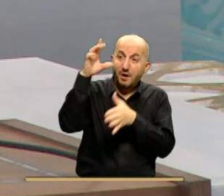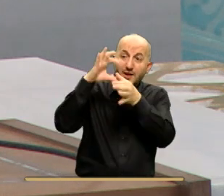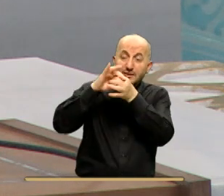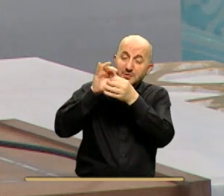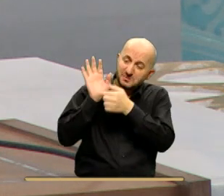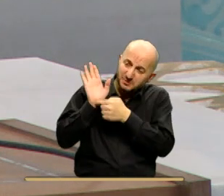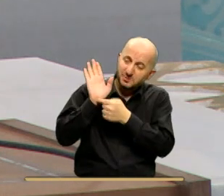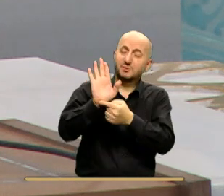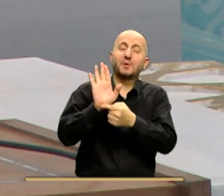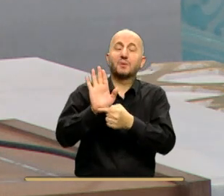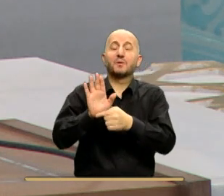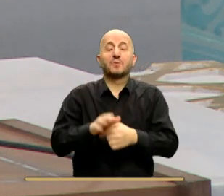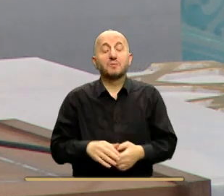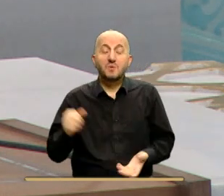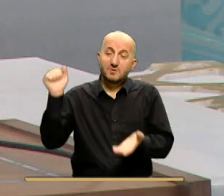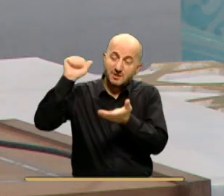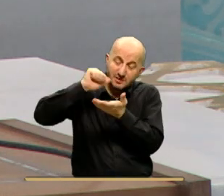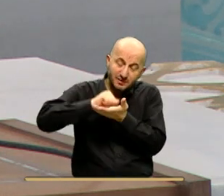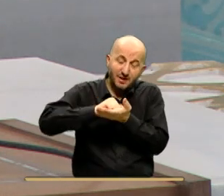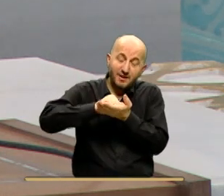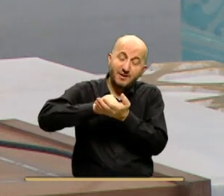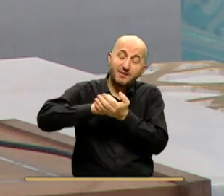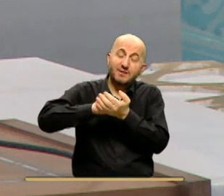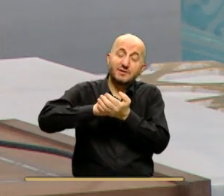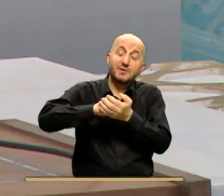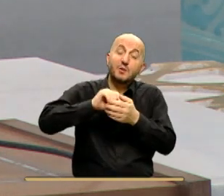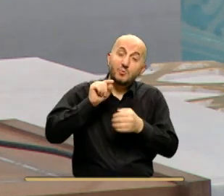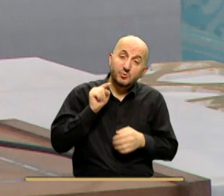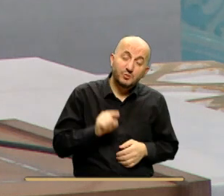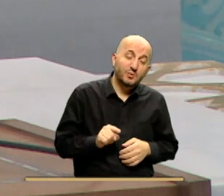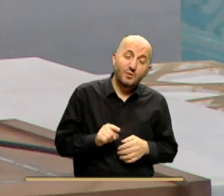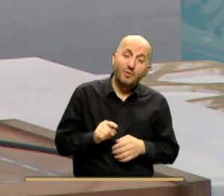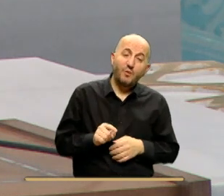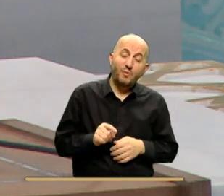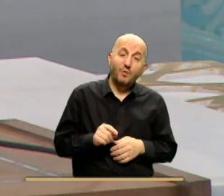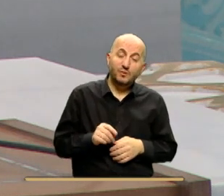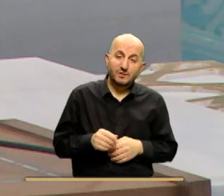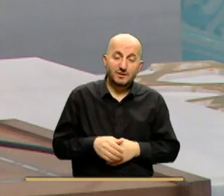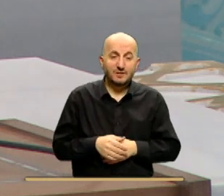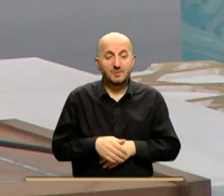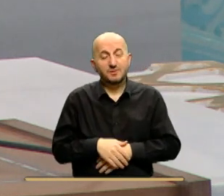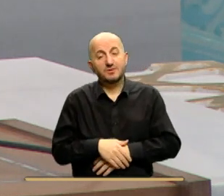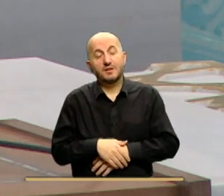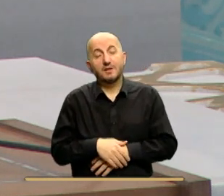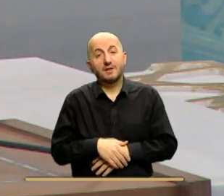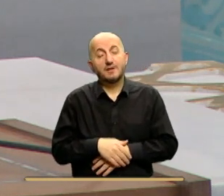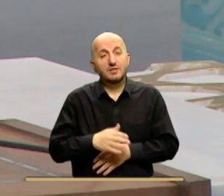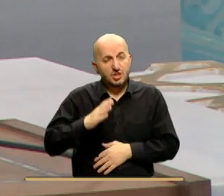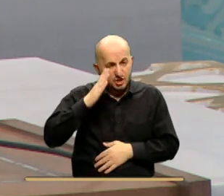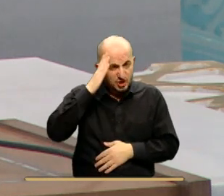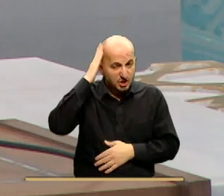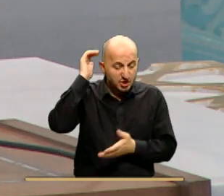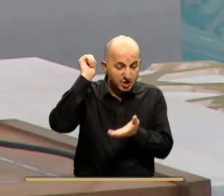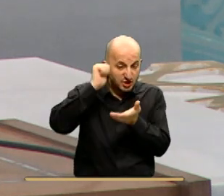suretiyle o vardığımız secdede bunu ortaya koyacağız. Demek ki izzeti